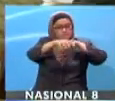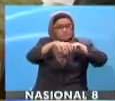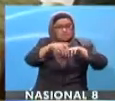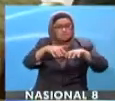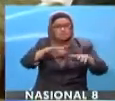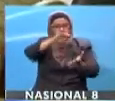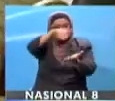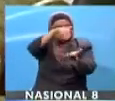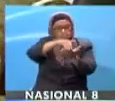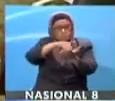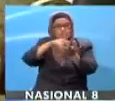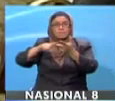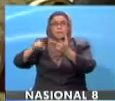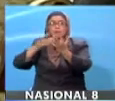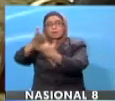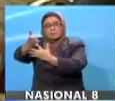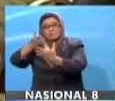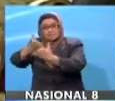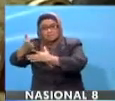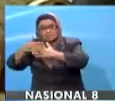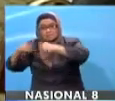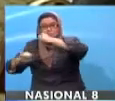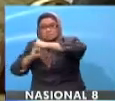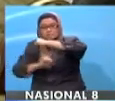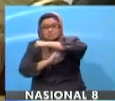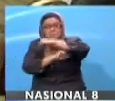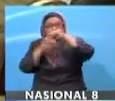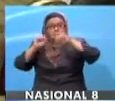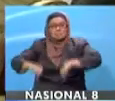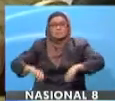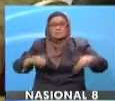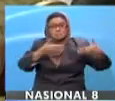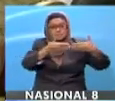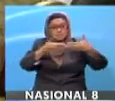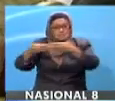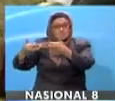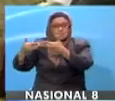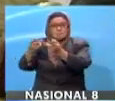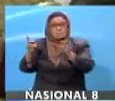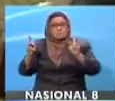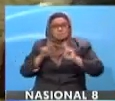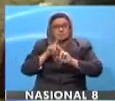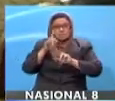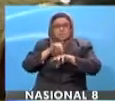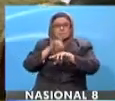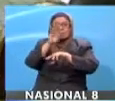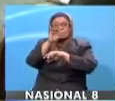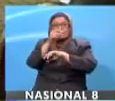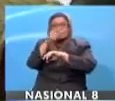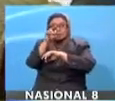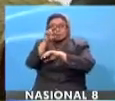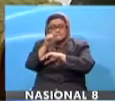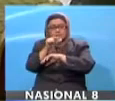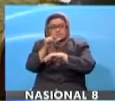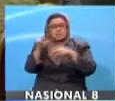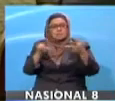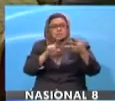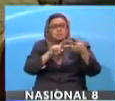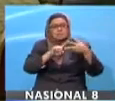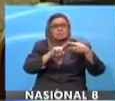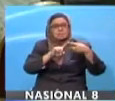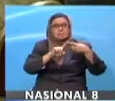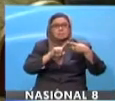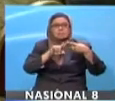akses infrastruktur yang menghubungkan kawasan-kawasan di Baram. 5 Nod Pertumbuhan Skor meliputi Sama Laju,